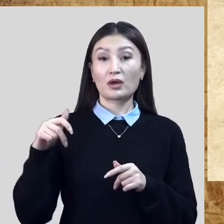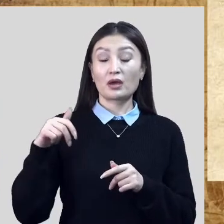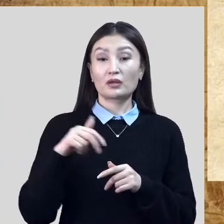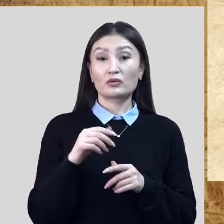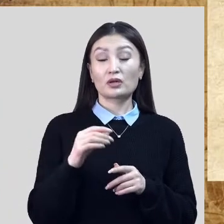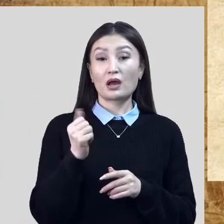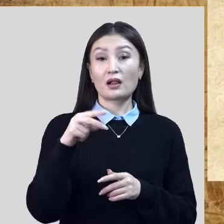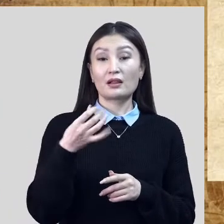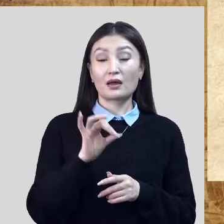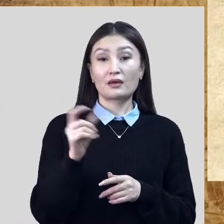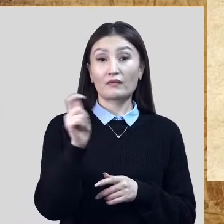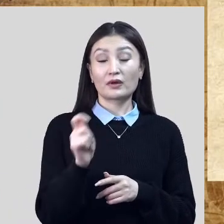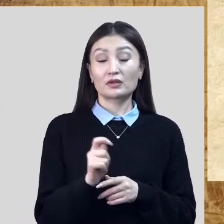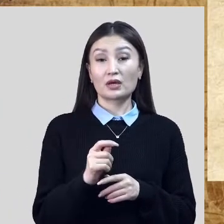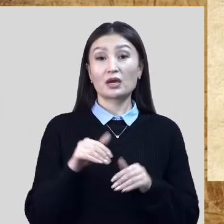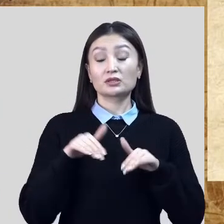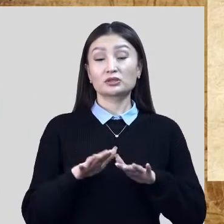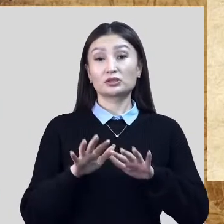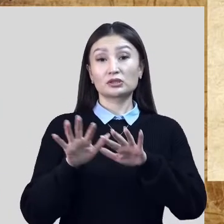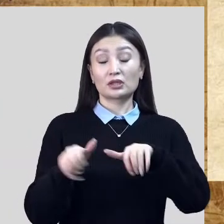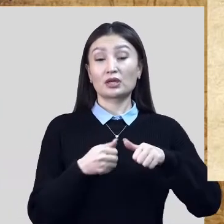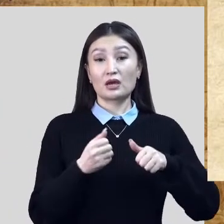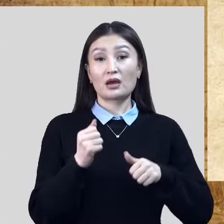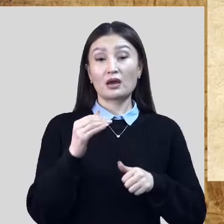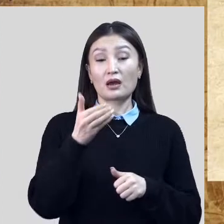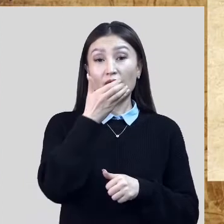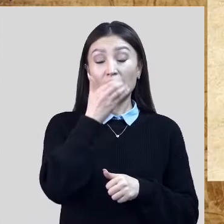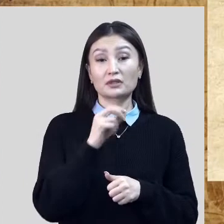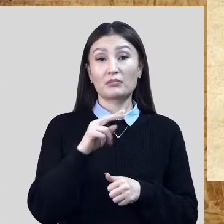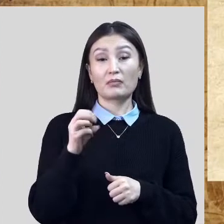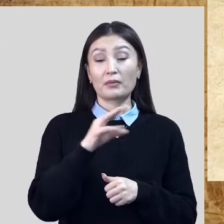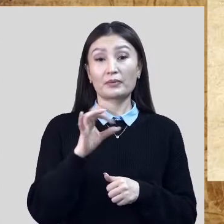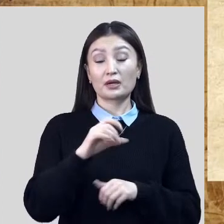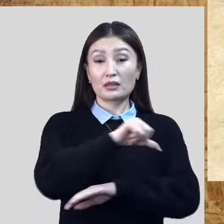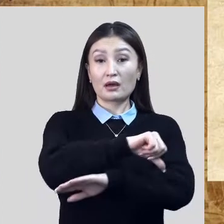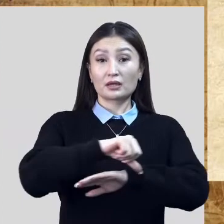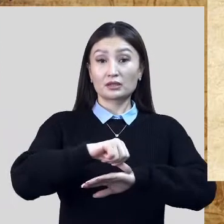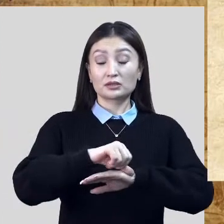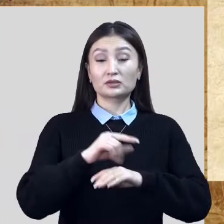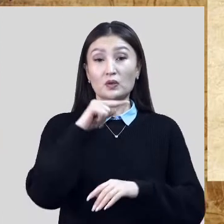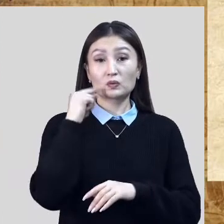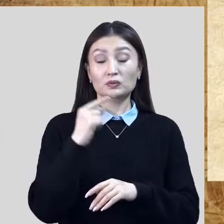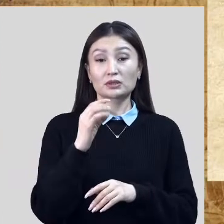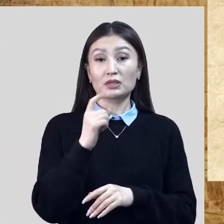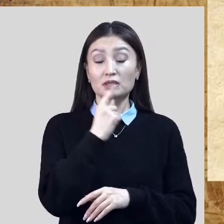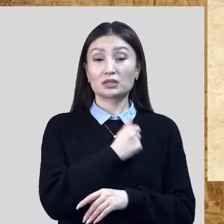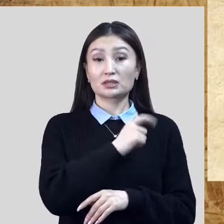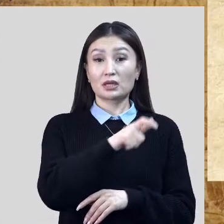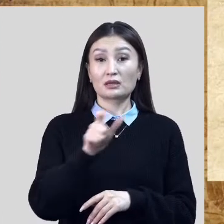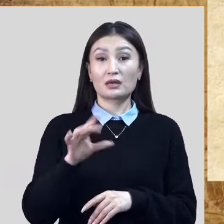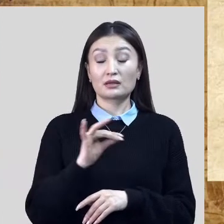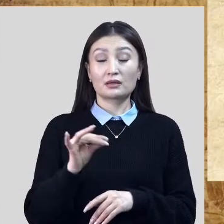войне, она решила увести людей в афганский Памир. Но на границе ее настигли русские солдаты